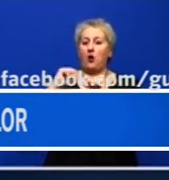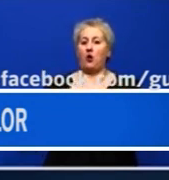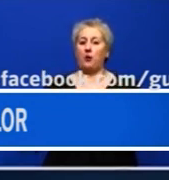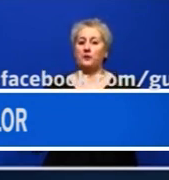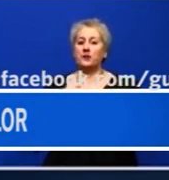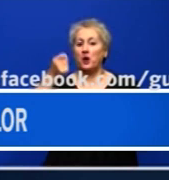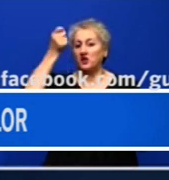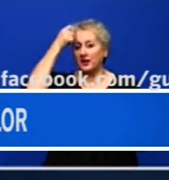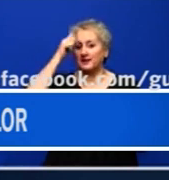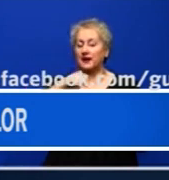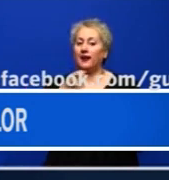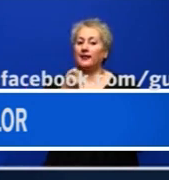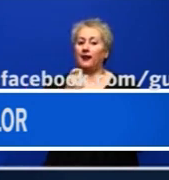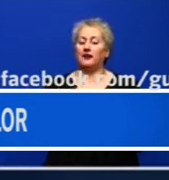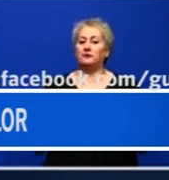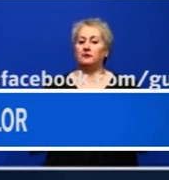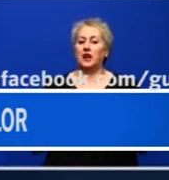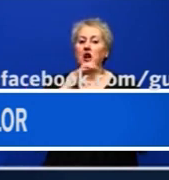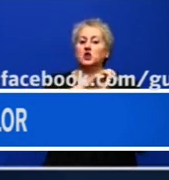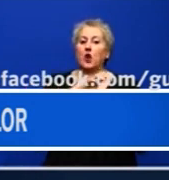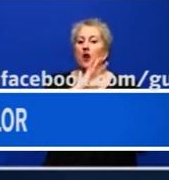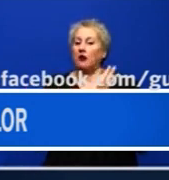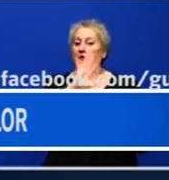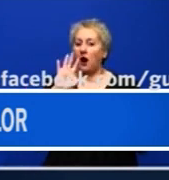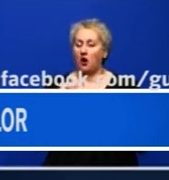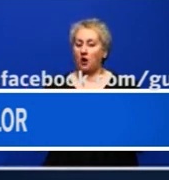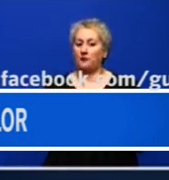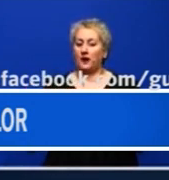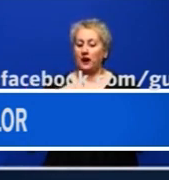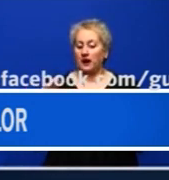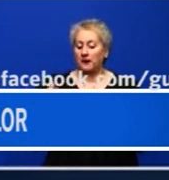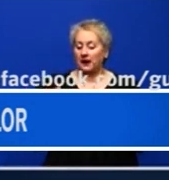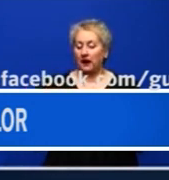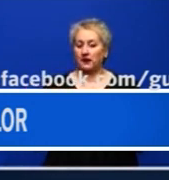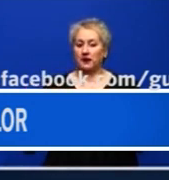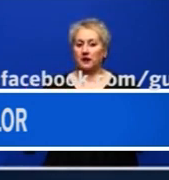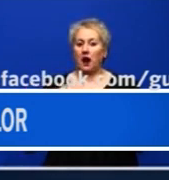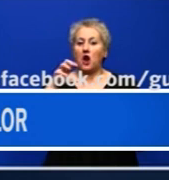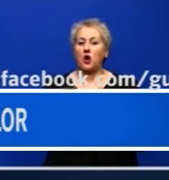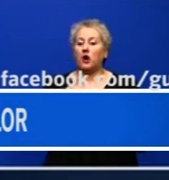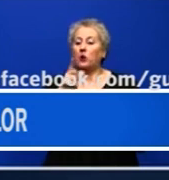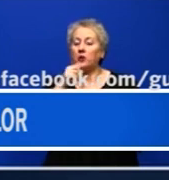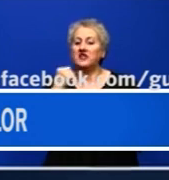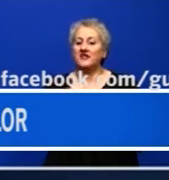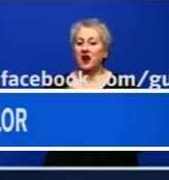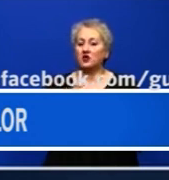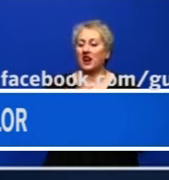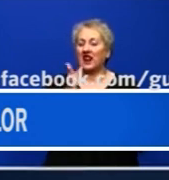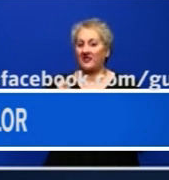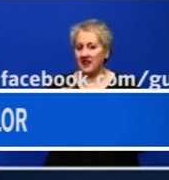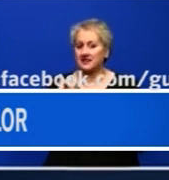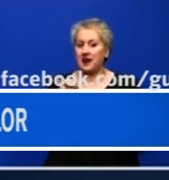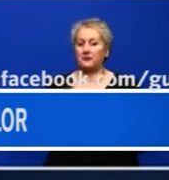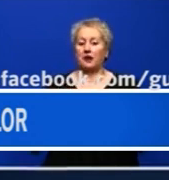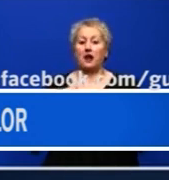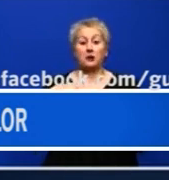a cetățenilor din zona respectivă, din imediata vecinătate a locului unde se face intervenția. Trebuie să fie